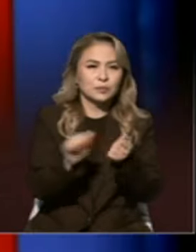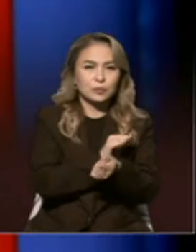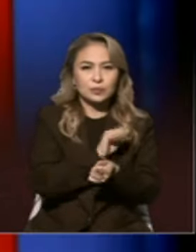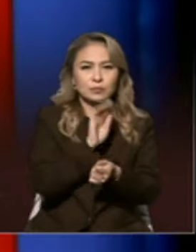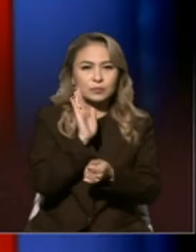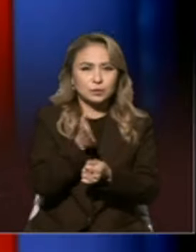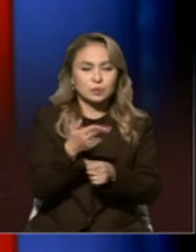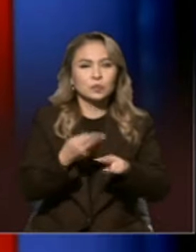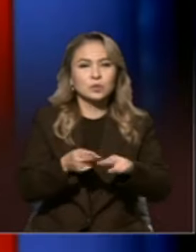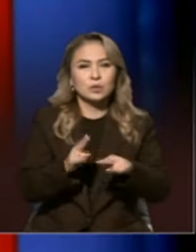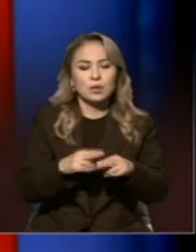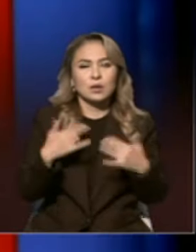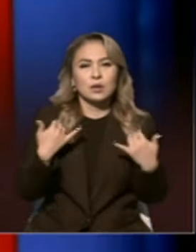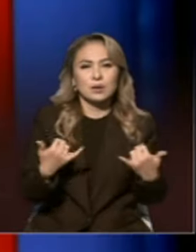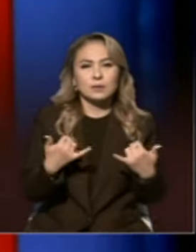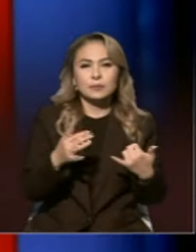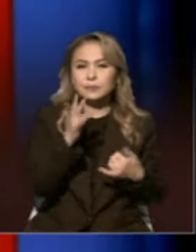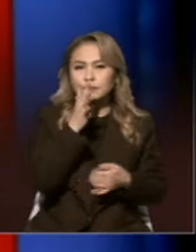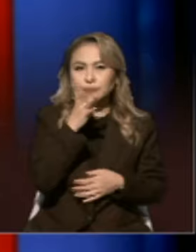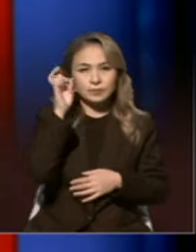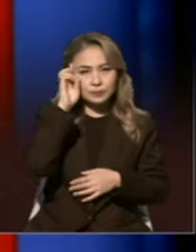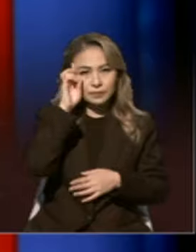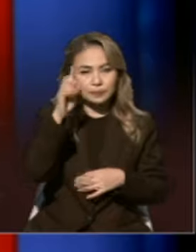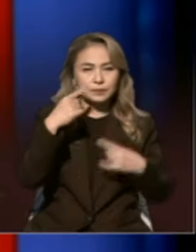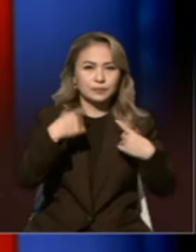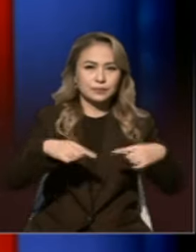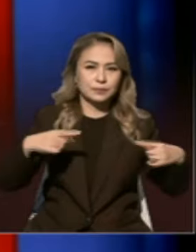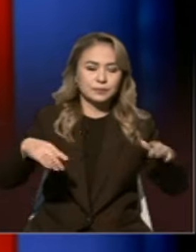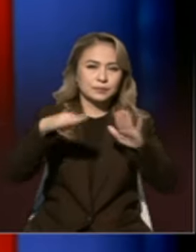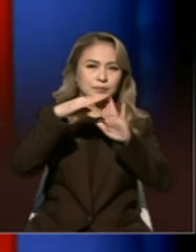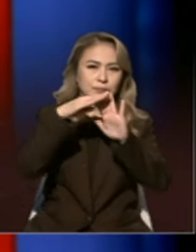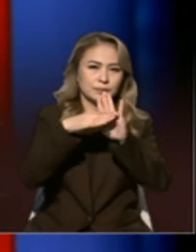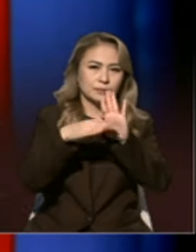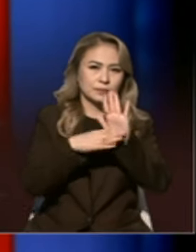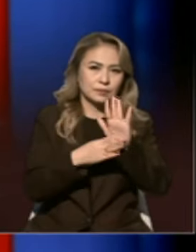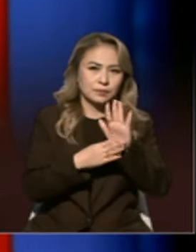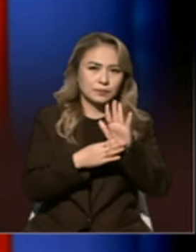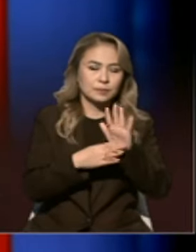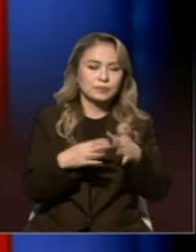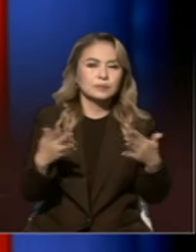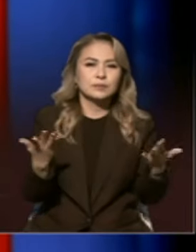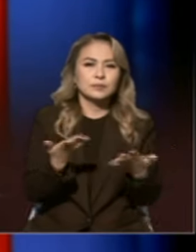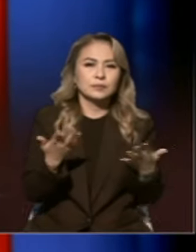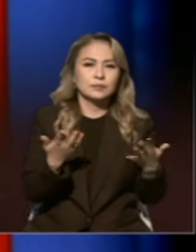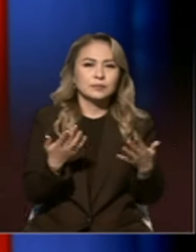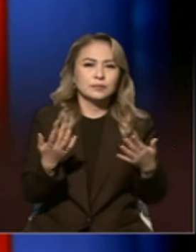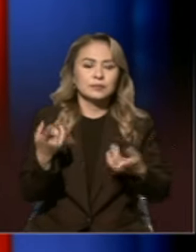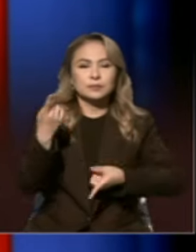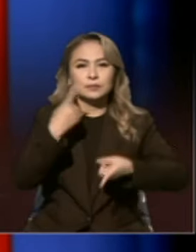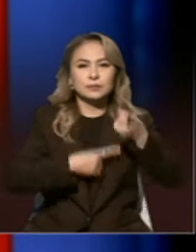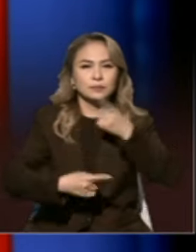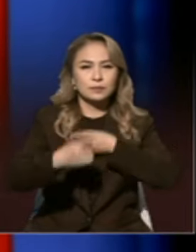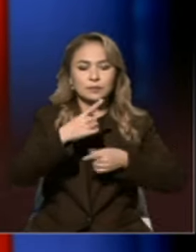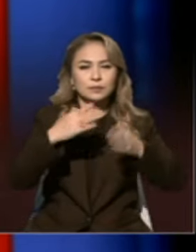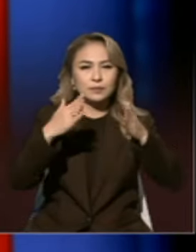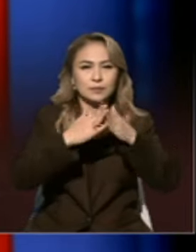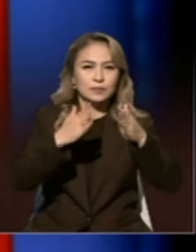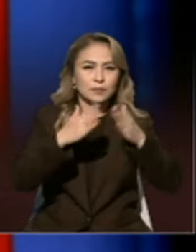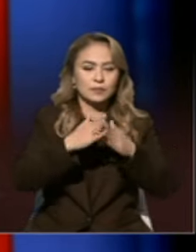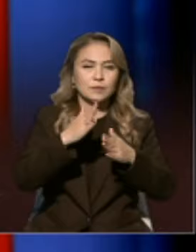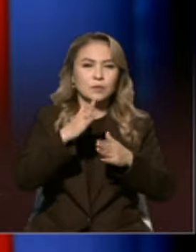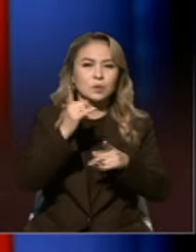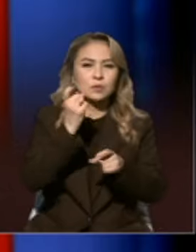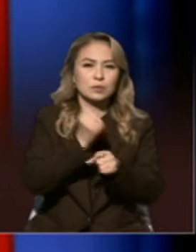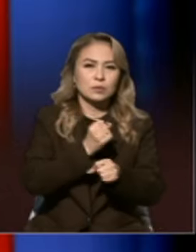мәселе, әрине бізде қазір енді үкімет тарапынан түрлі бағдарламалар қарастырылып жатыр ғой, біз оны қалай қайттан үй салып береміз ба, не қыламыз деген